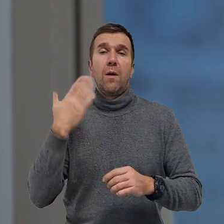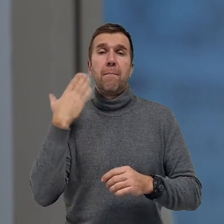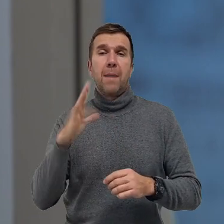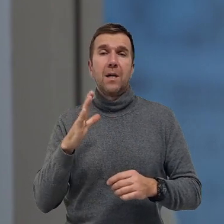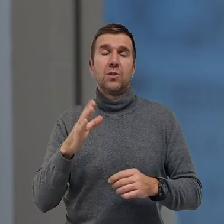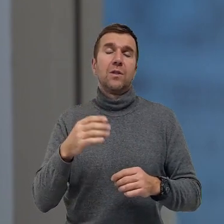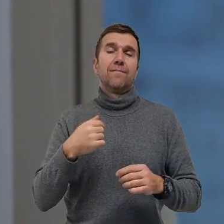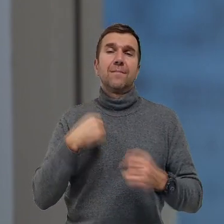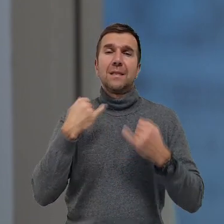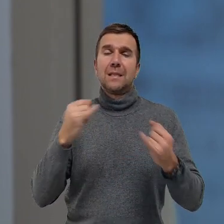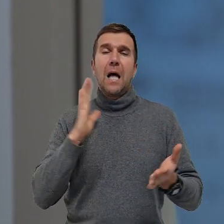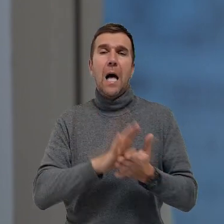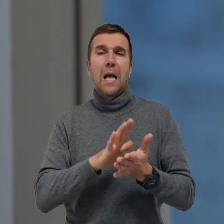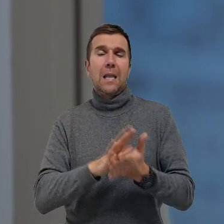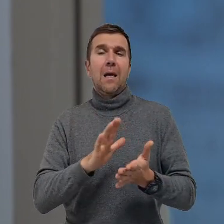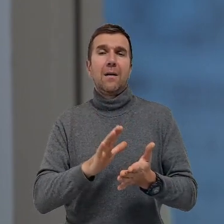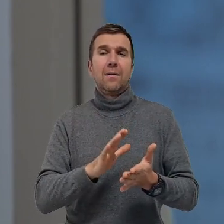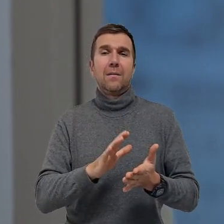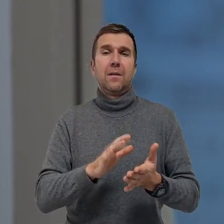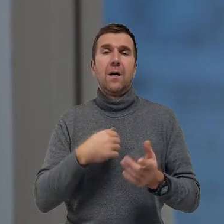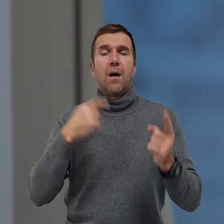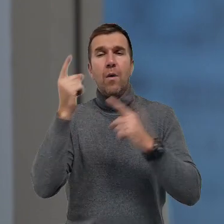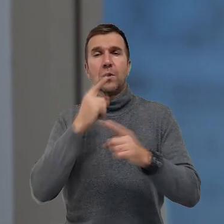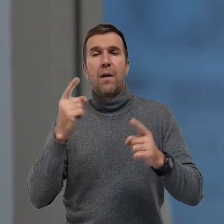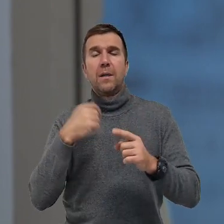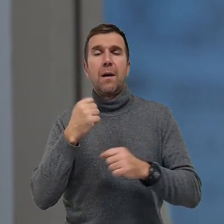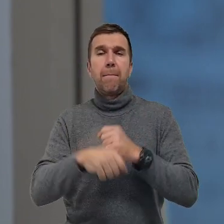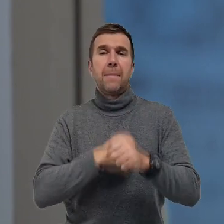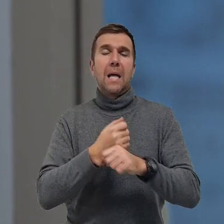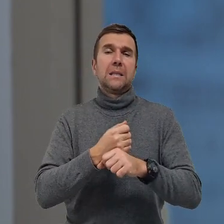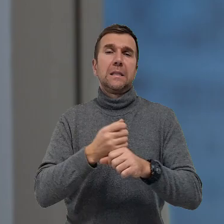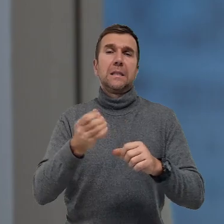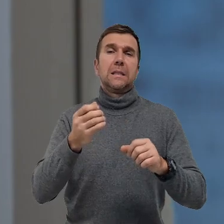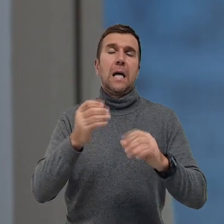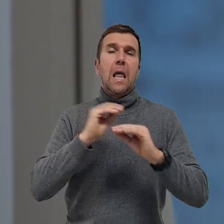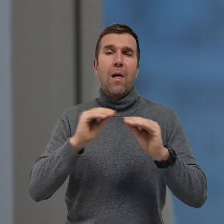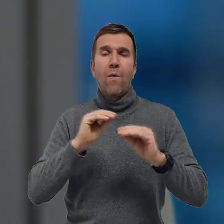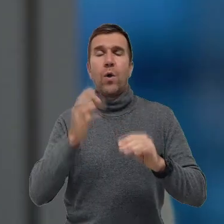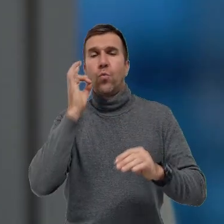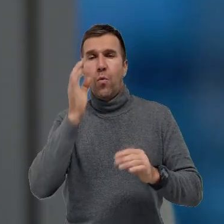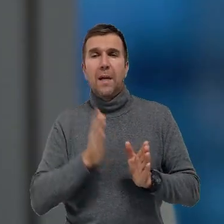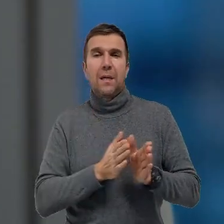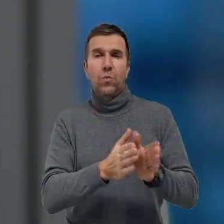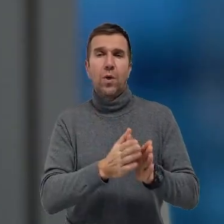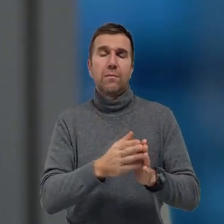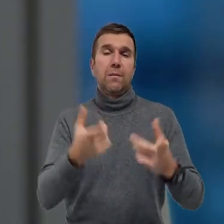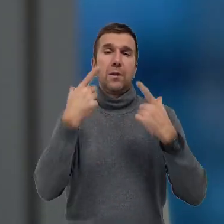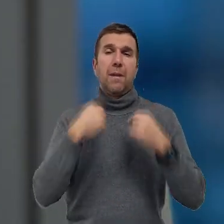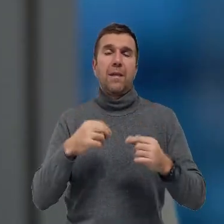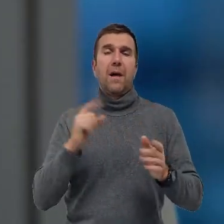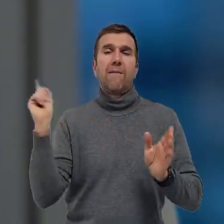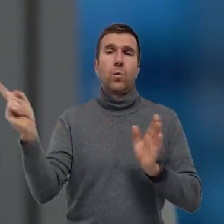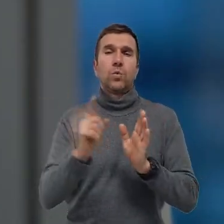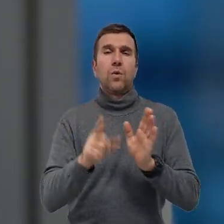bardziej taki koncyliacyjny charakter i pomyślałam, że praca naukowa to będzie dla mnie dobry kierunek. I przez zupełny przypadek trafiłam